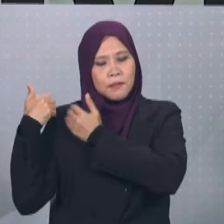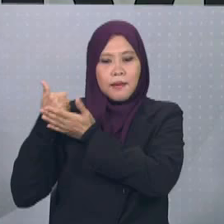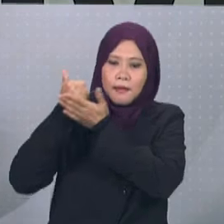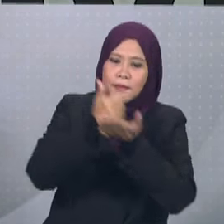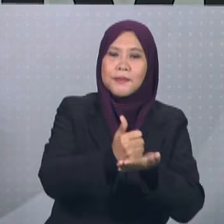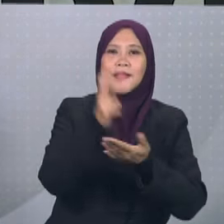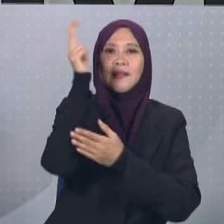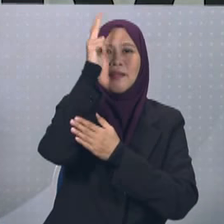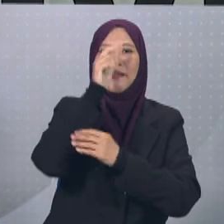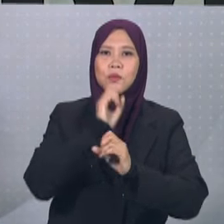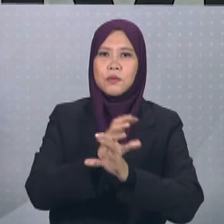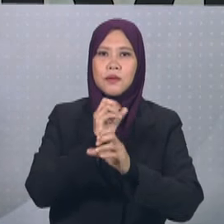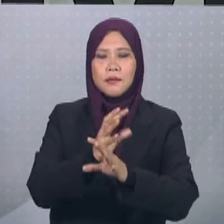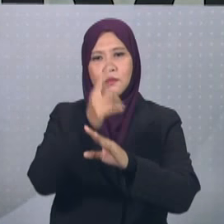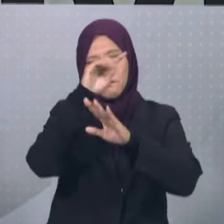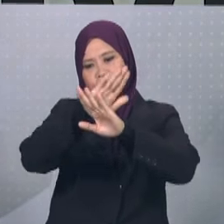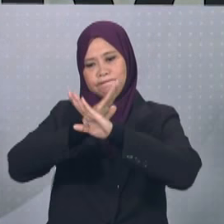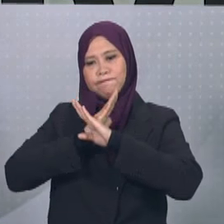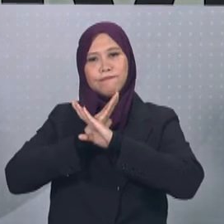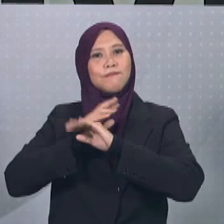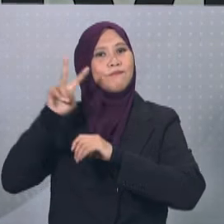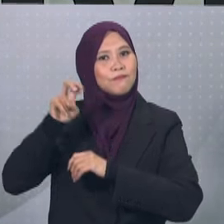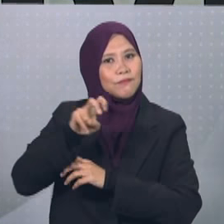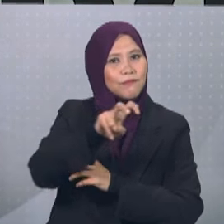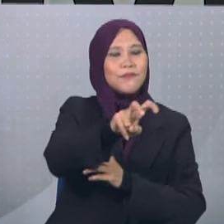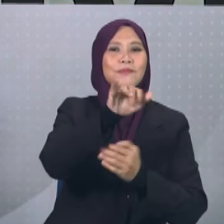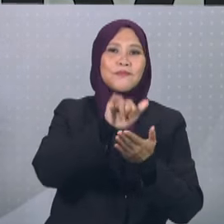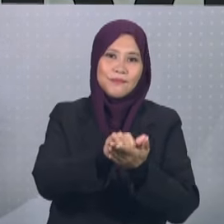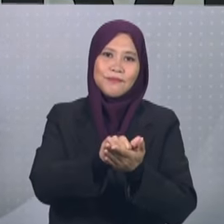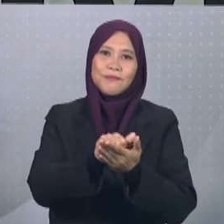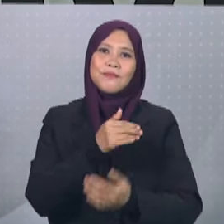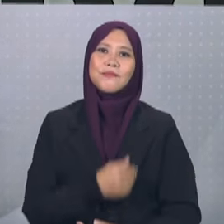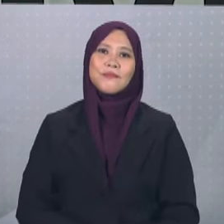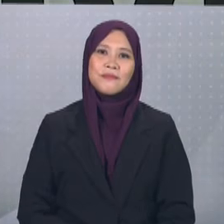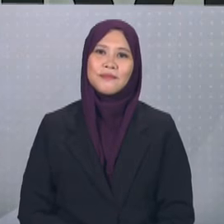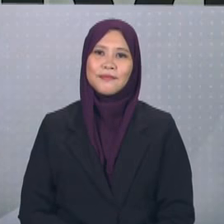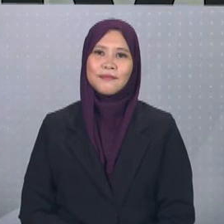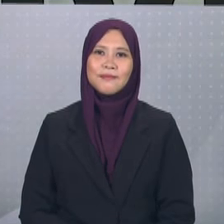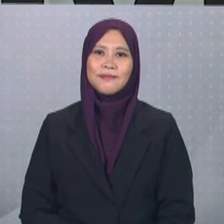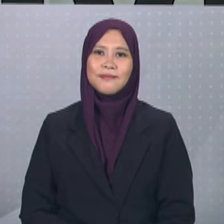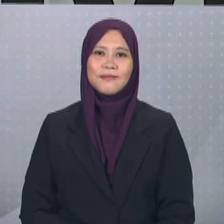dalam memastikan usaha mengekang penularan jangkitan virus berkenaan.